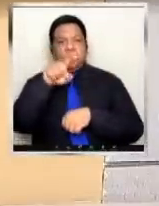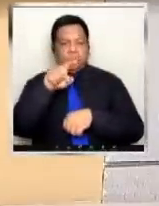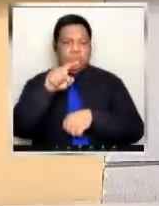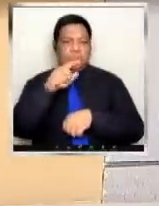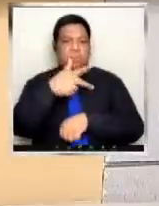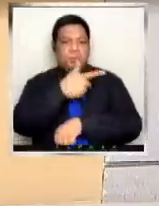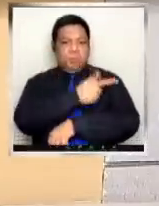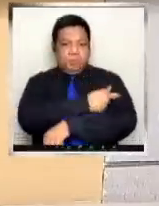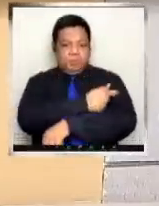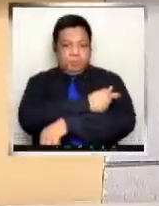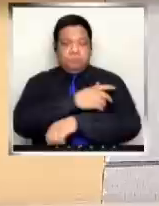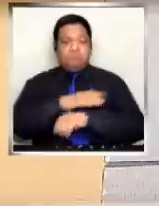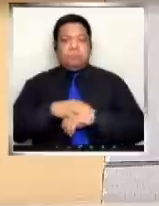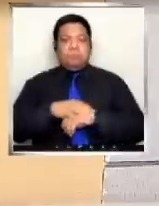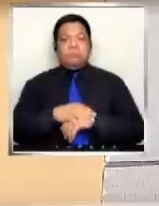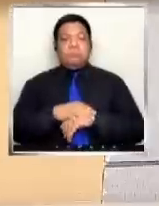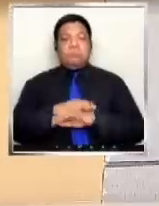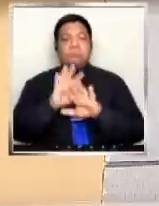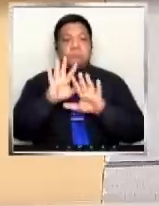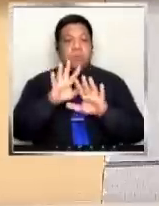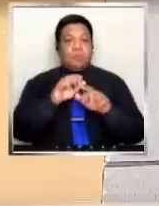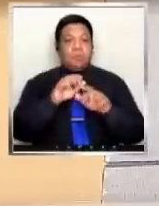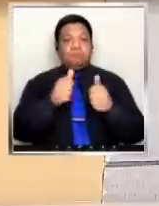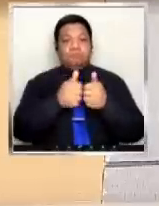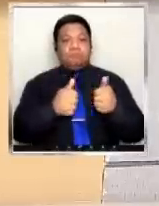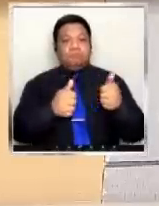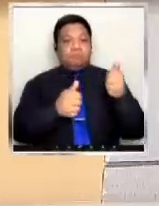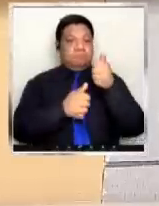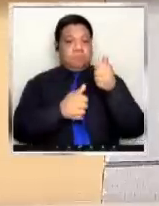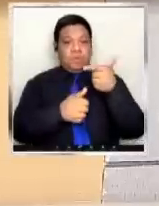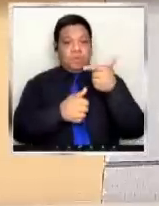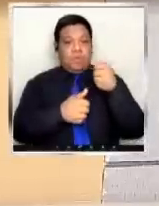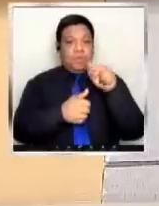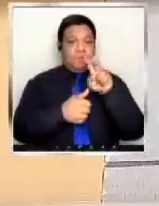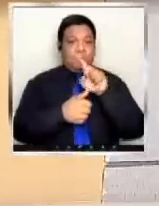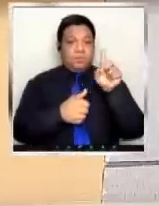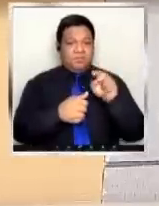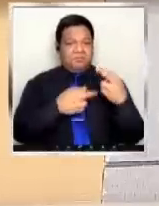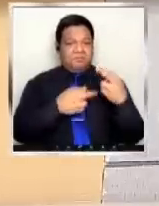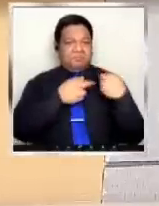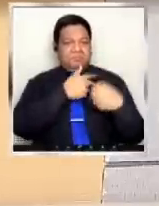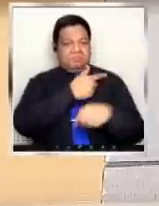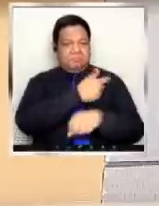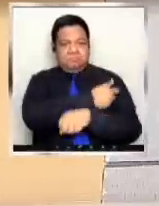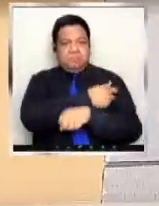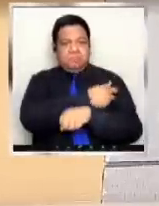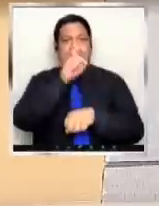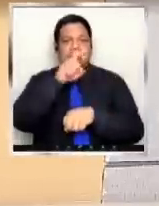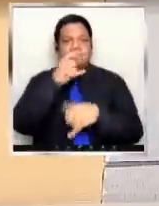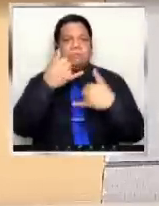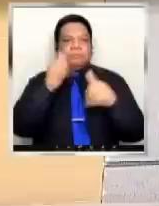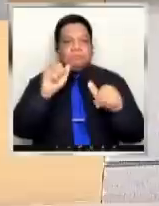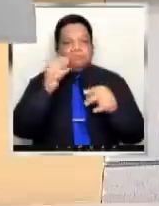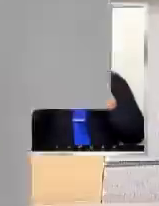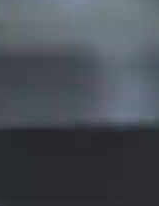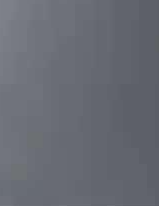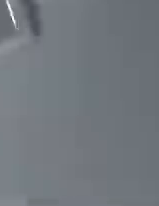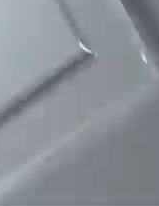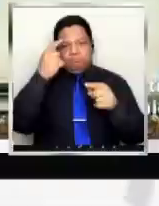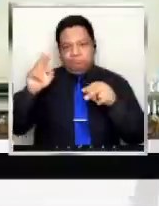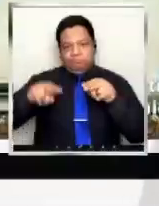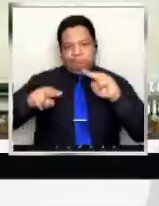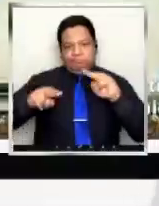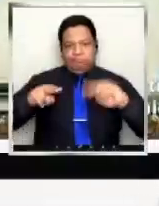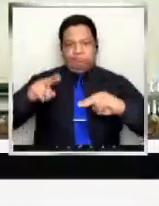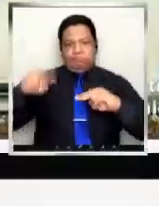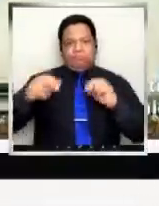pa rin nila itong gawin sa pamamagitan ng tripartite agreement kasama ng gobyerno. Yan ang tinutukan ni Sandra Aguinaldo.